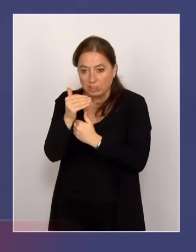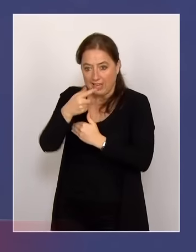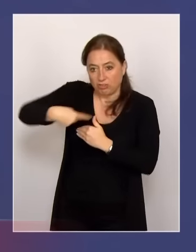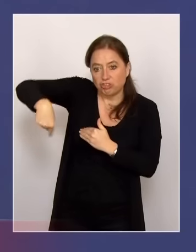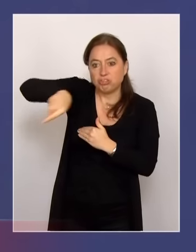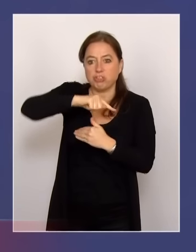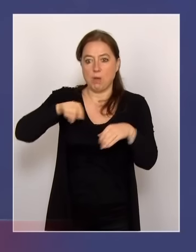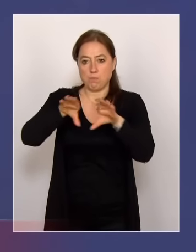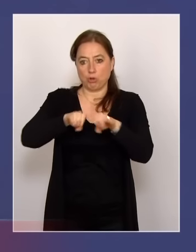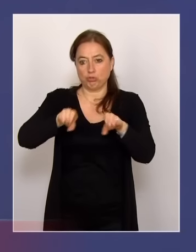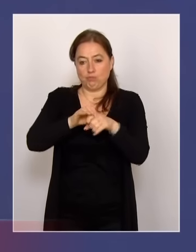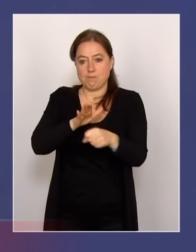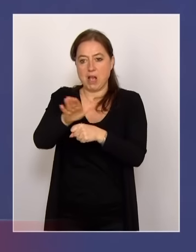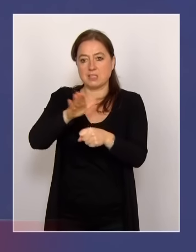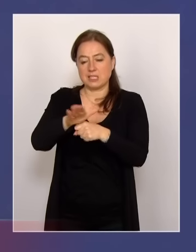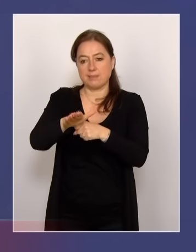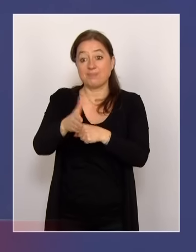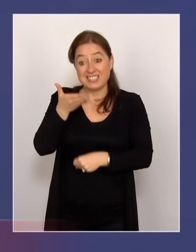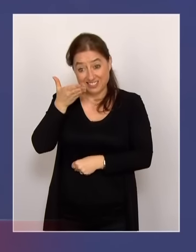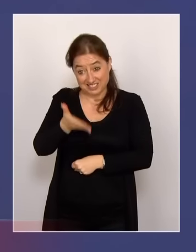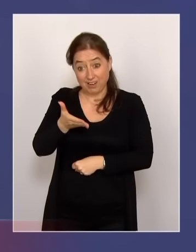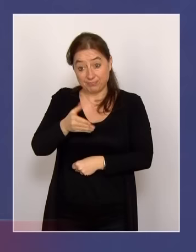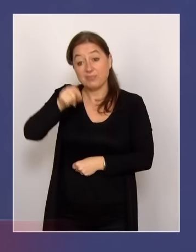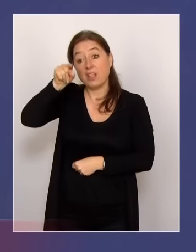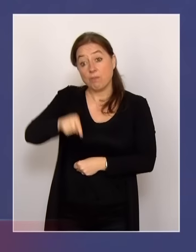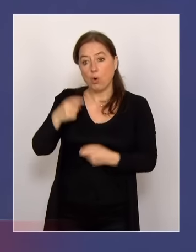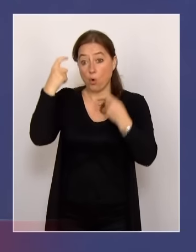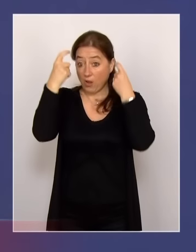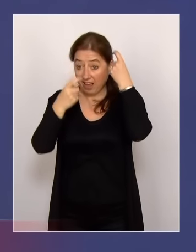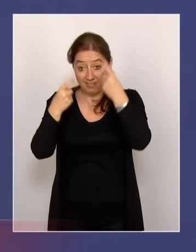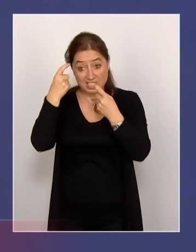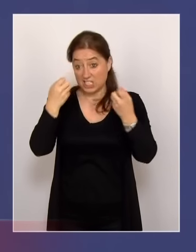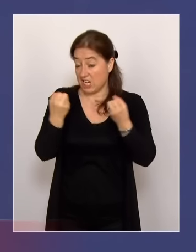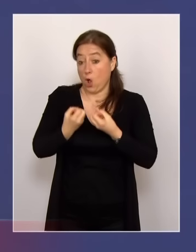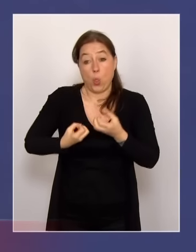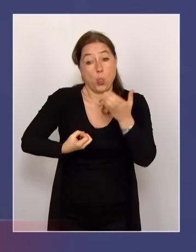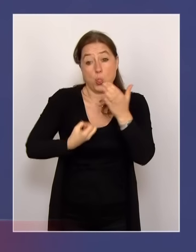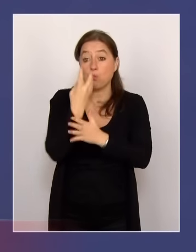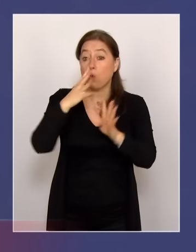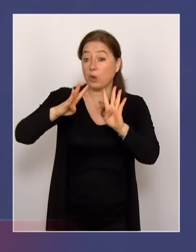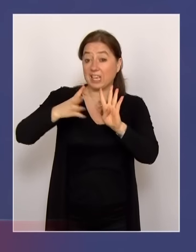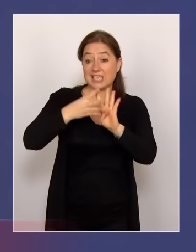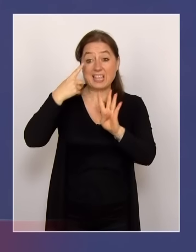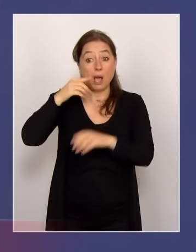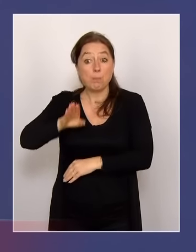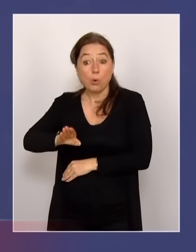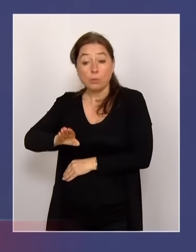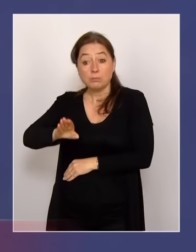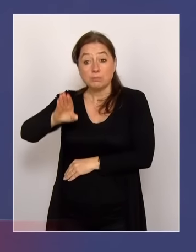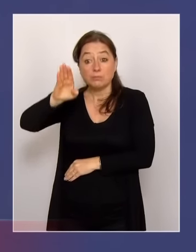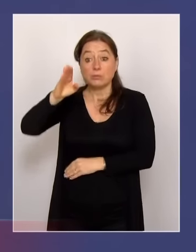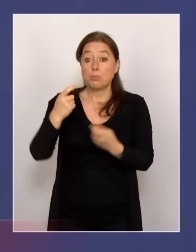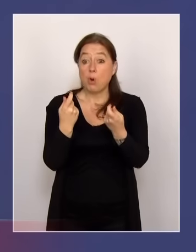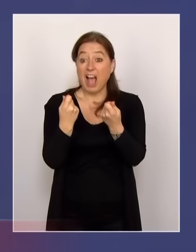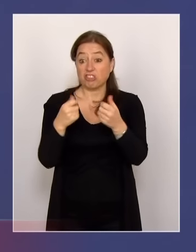la réalité. Donc, il faut là aussi bâtir un nouveau paradigme de croissance et de prospérité si nous voulons tenir